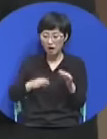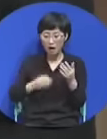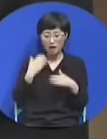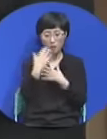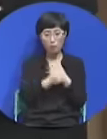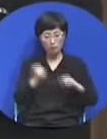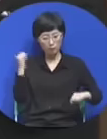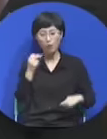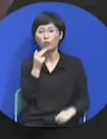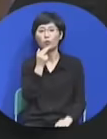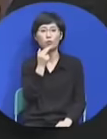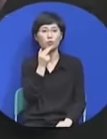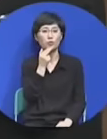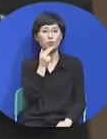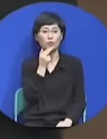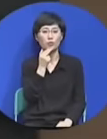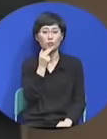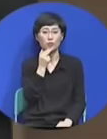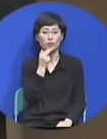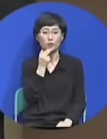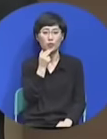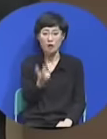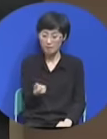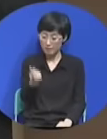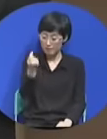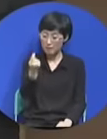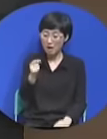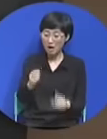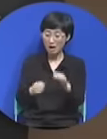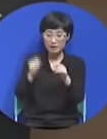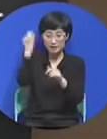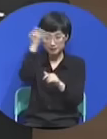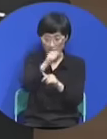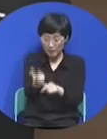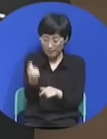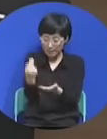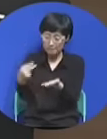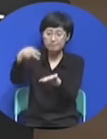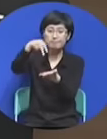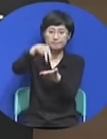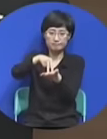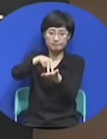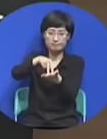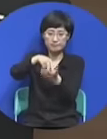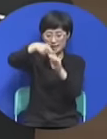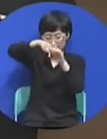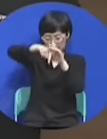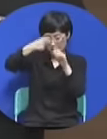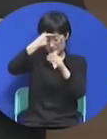我早晨迟到这样的事情，也许几十年有那么一回. 그건 부지런한 게 아니고, 미리 일어나가지고 기도하는데, 얼마나 힘을 얻는지 몰라요.